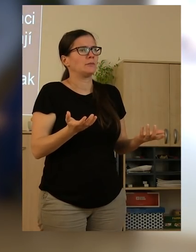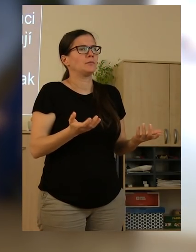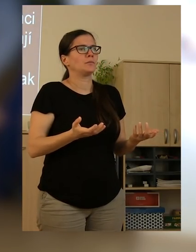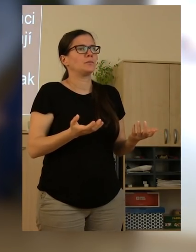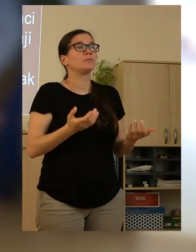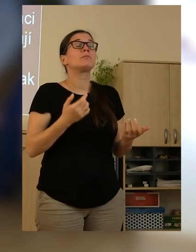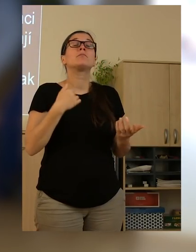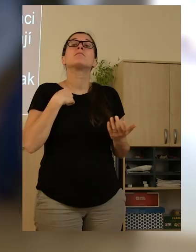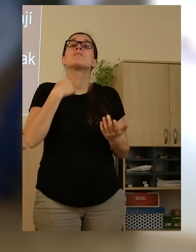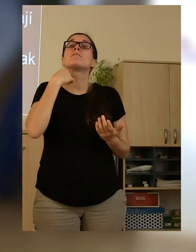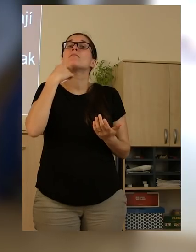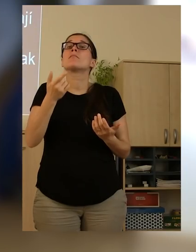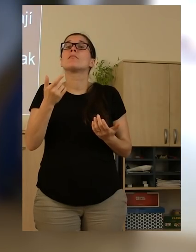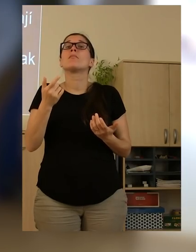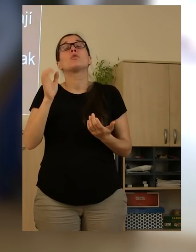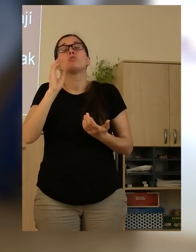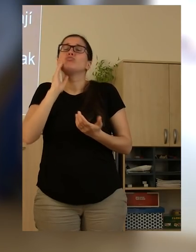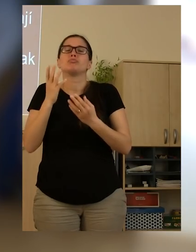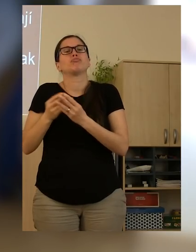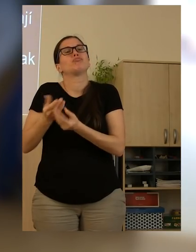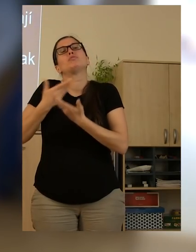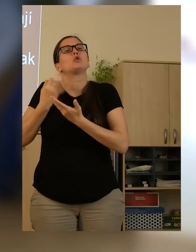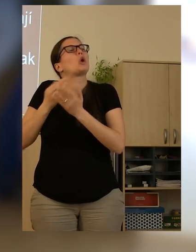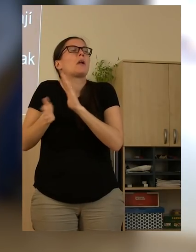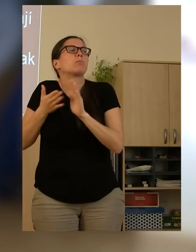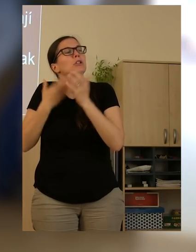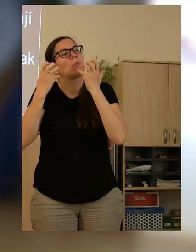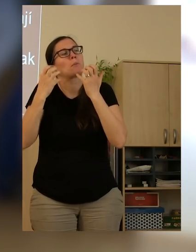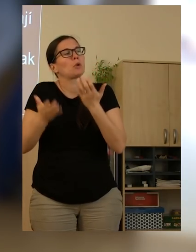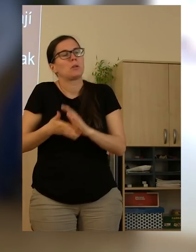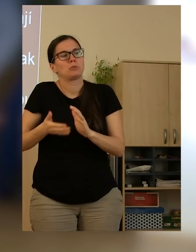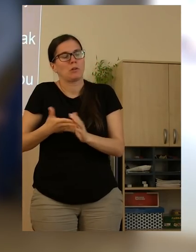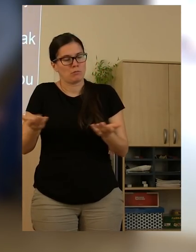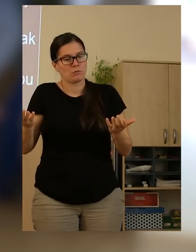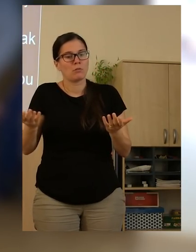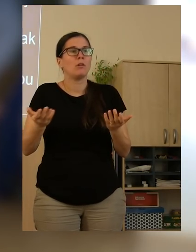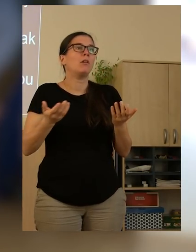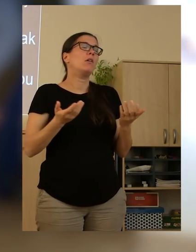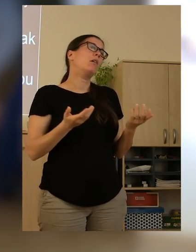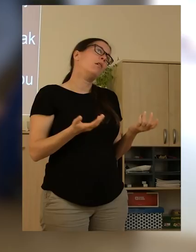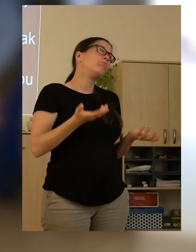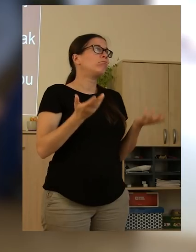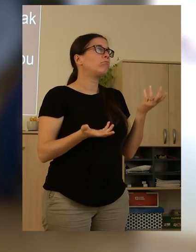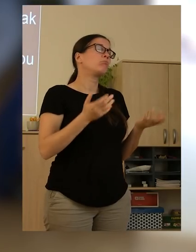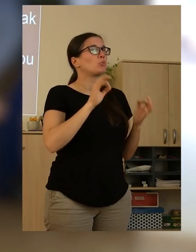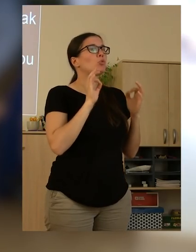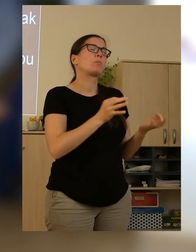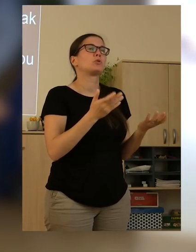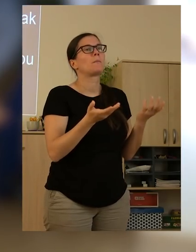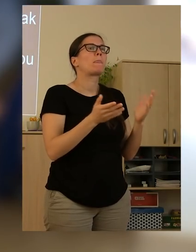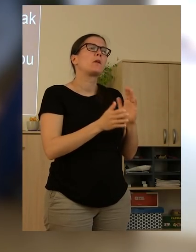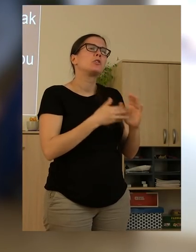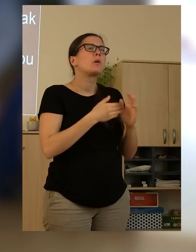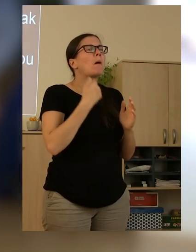A já říkám. Řekl byste mi nějakou takovou blbost? A on řekne. No tak dobře, tak počkejte. Tak teď